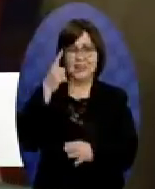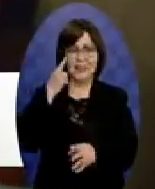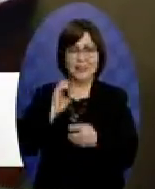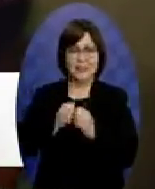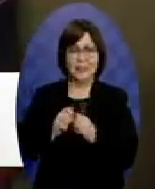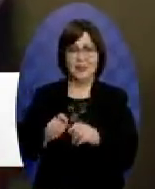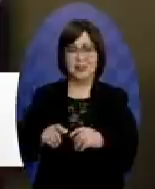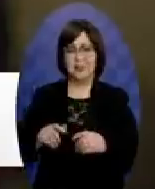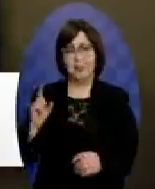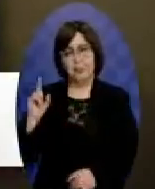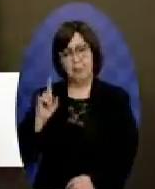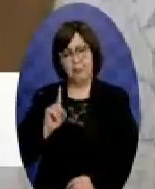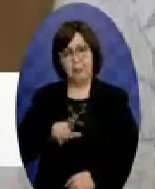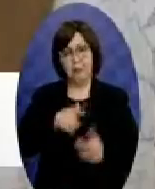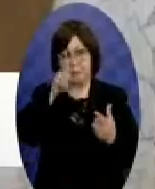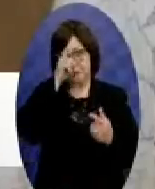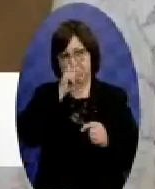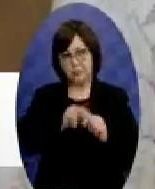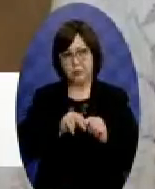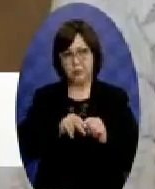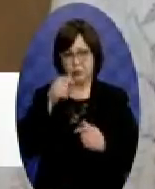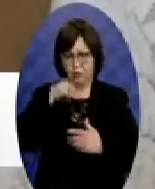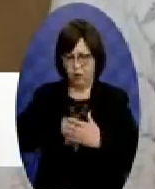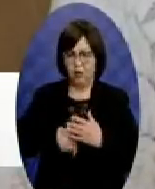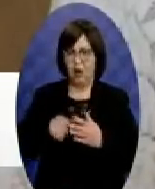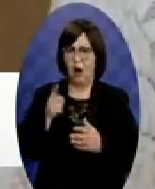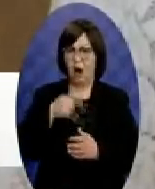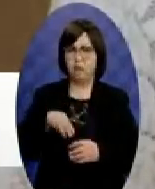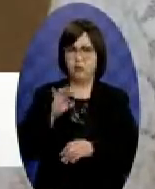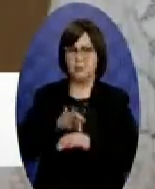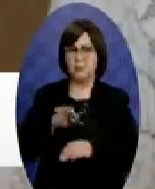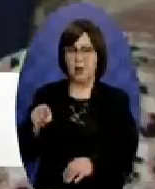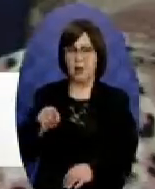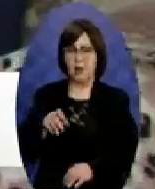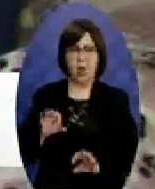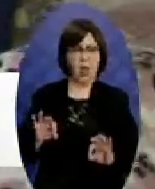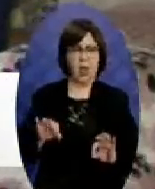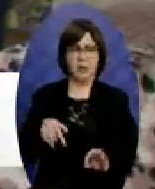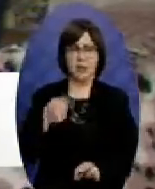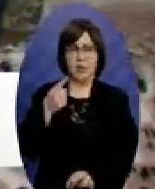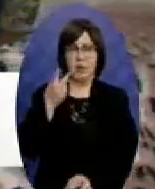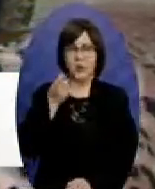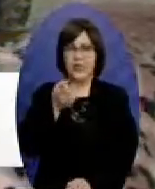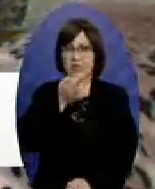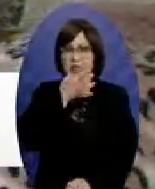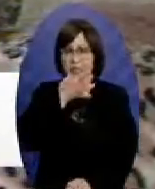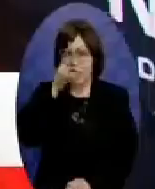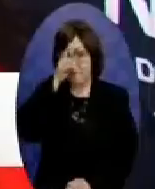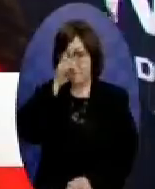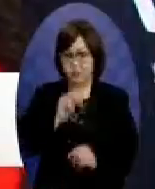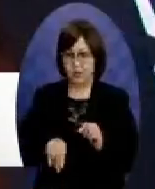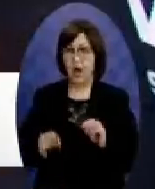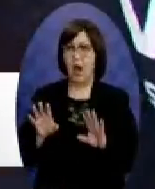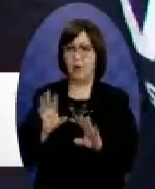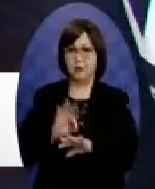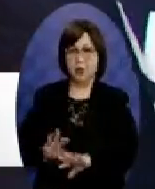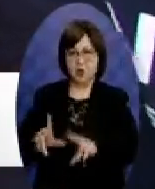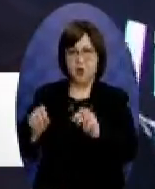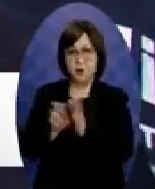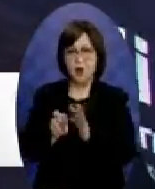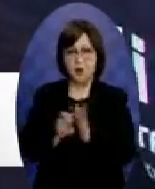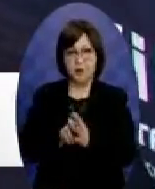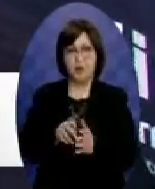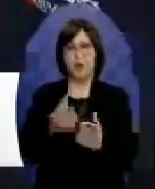ажиллагаа хамрагдсанаар хавдртай гэдгээ анх мэджээ. Тэрээр Хавдрын 1-р үе буюу эрт үедээ илэрсэн учраас одоо бүрэн эмчлэгдэн